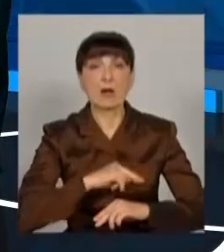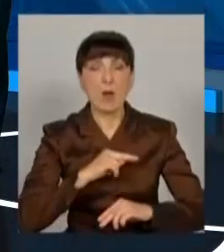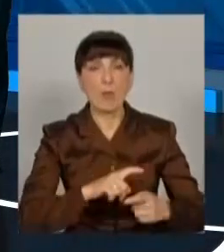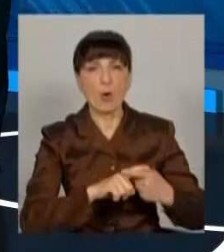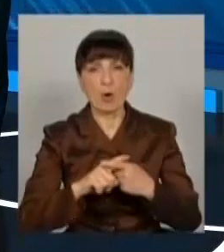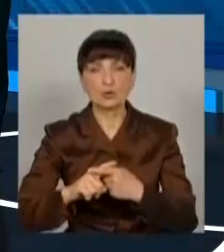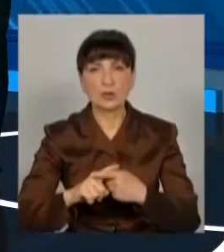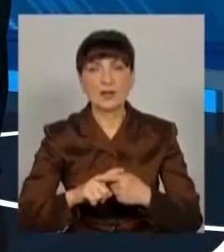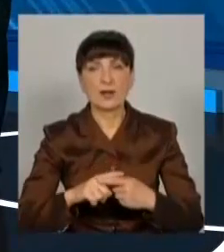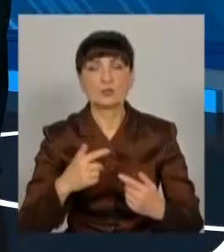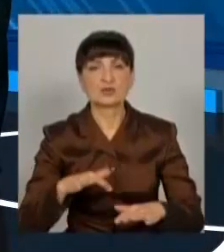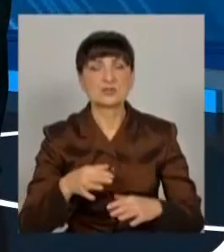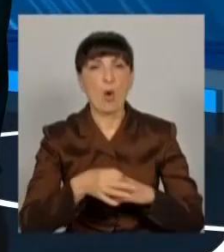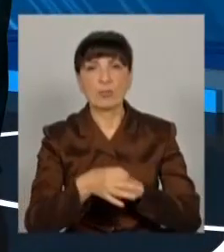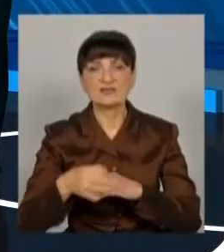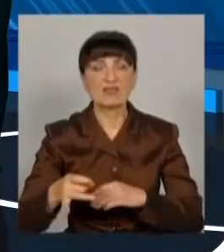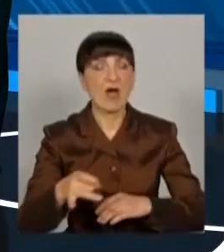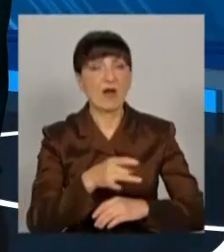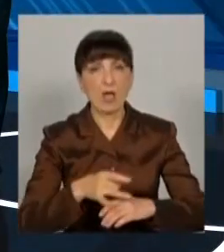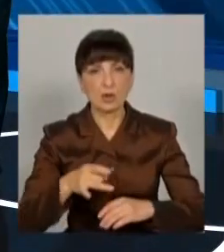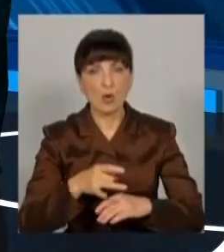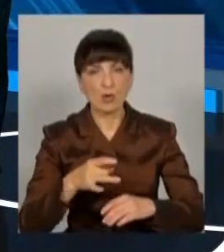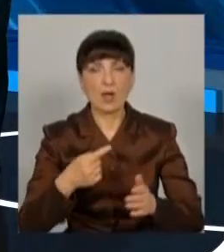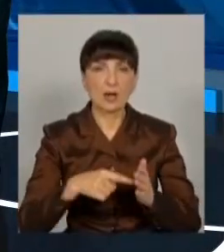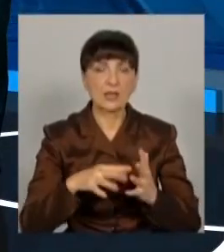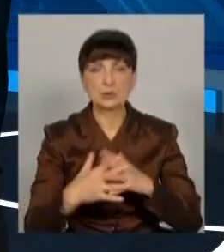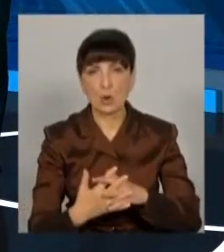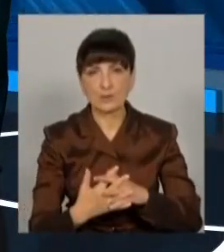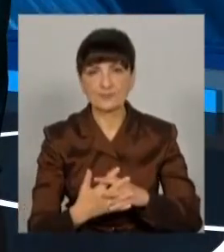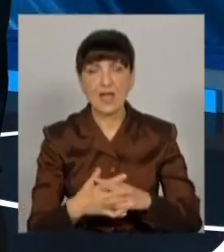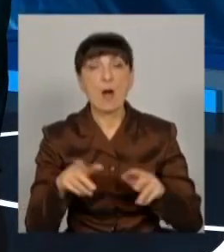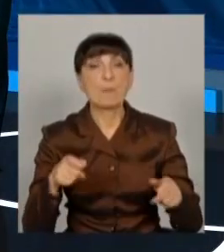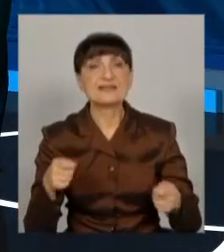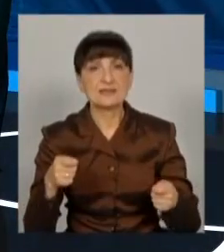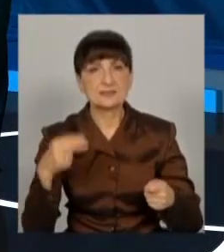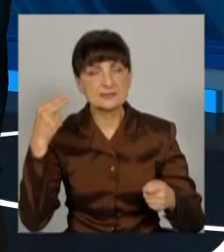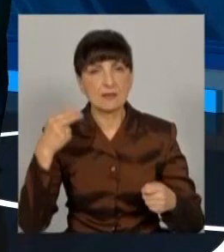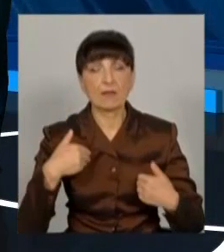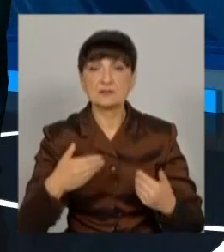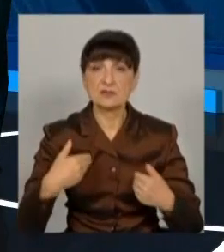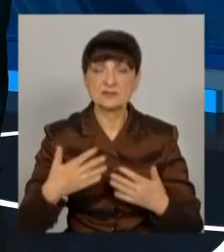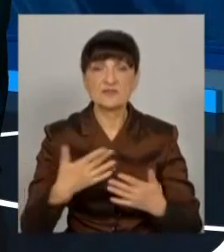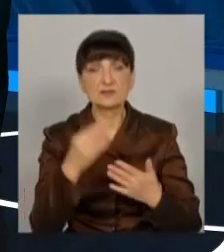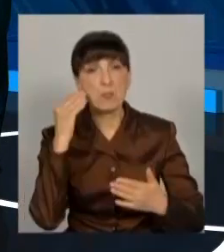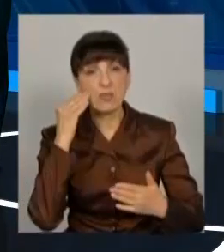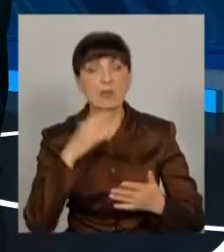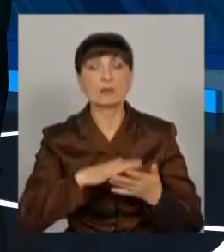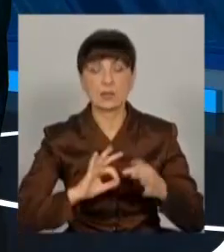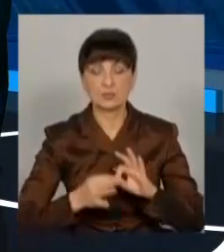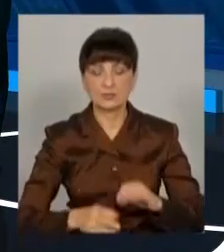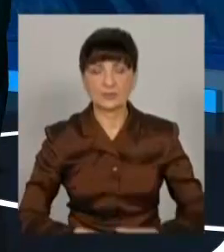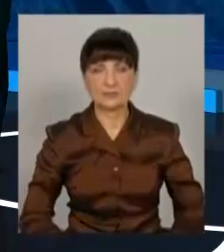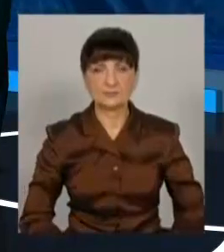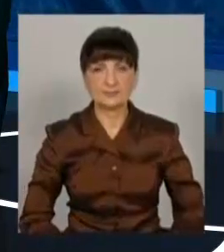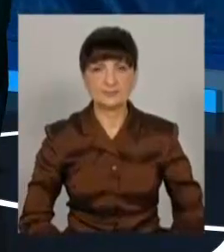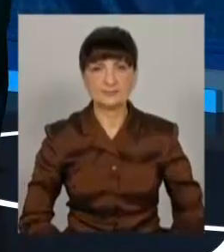переориентируют с областных центров на районы, моногорода и села. О президентских инициативах и экспертных мнениях материал Адель